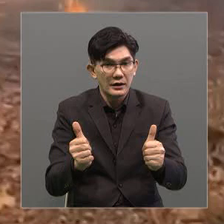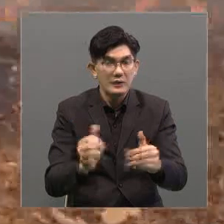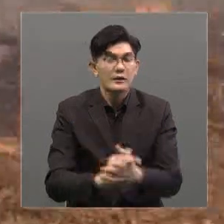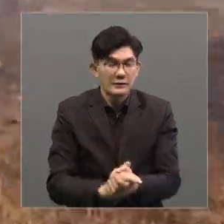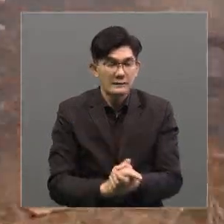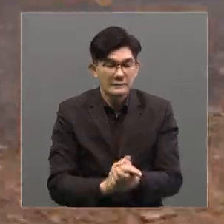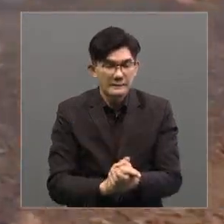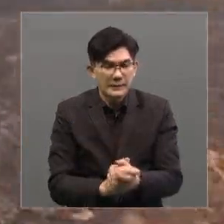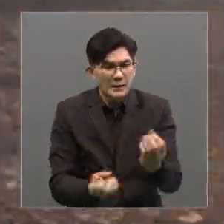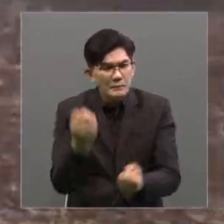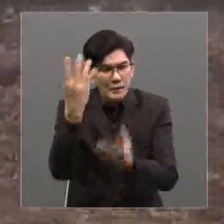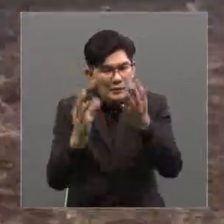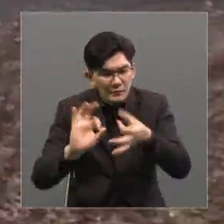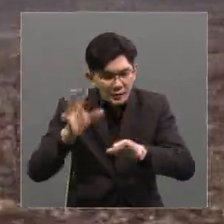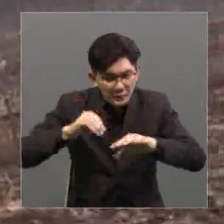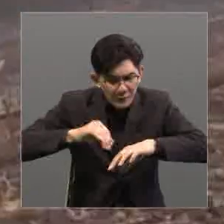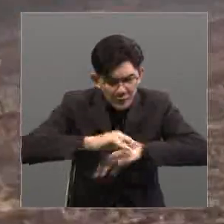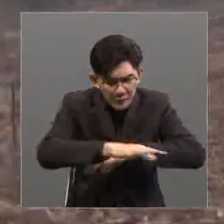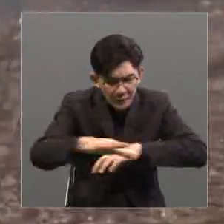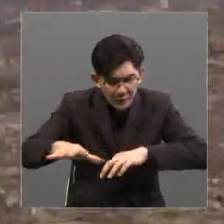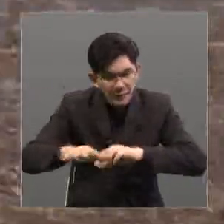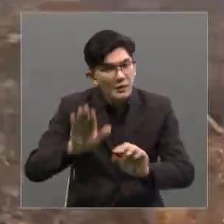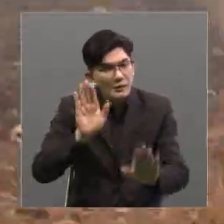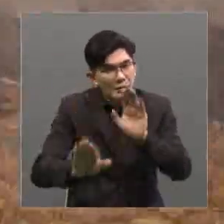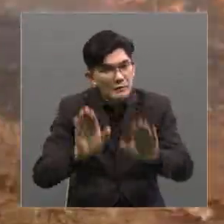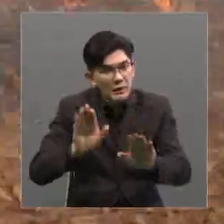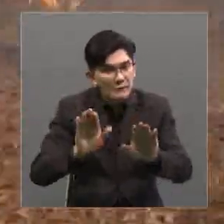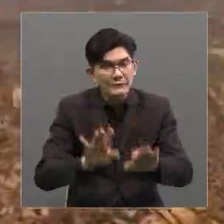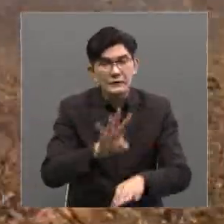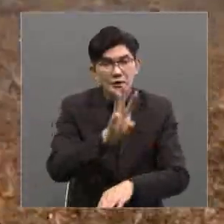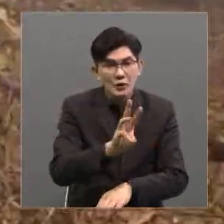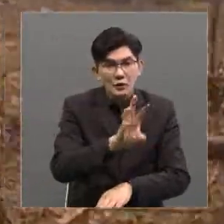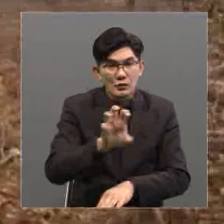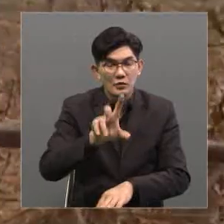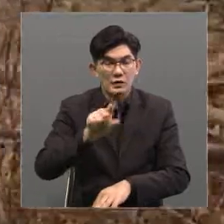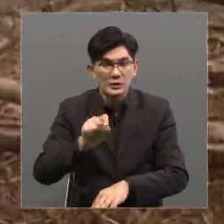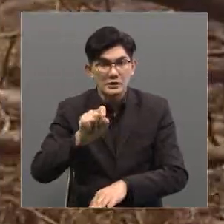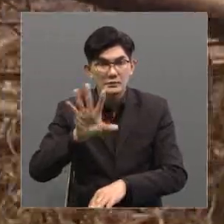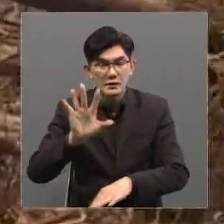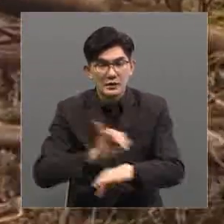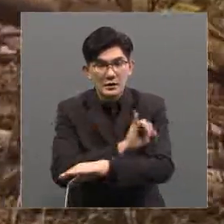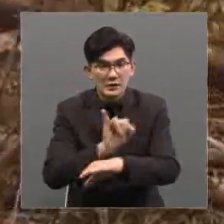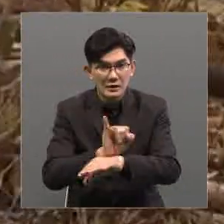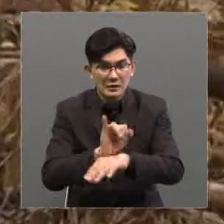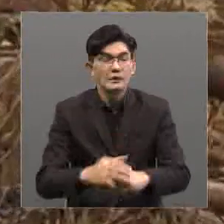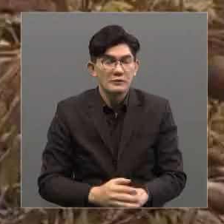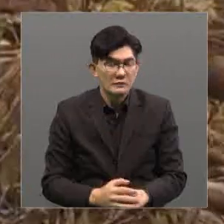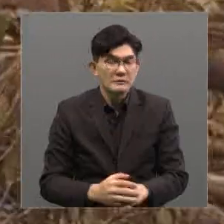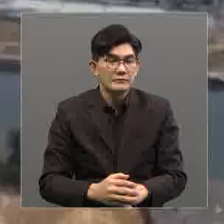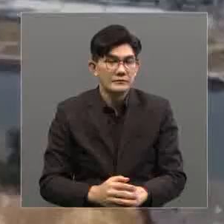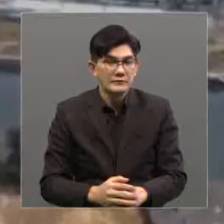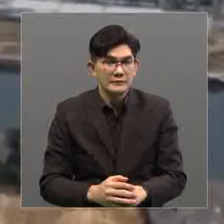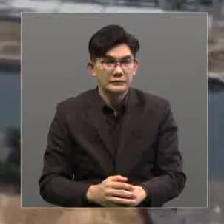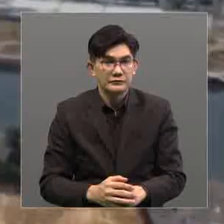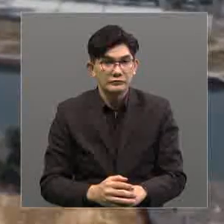ยมีพื้นที่ที่มีไฟไหม้ไปเบื้องต้นนะครับคำนวณแล้วนะครับ625ไร่นะครับส่วนบรรยากาศ